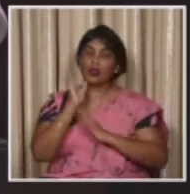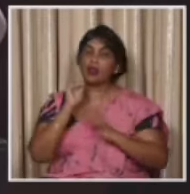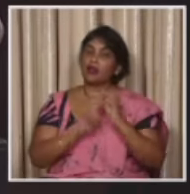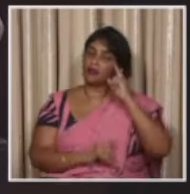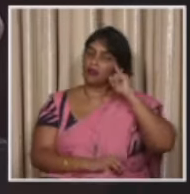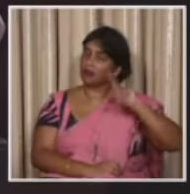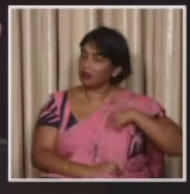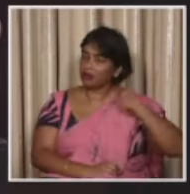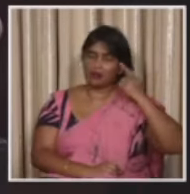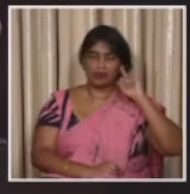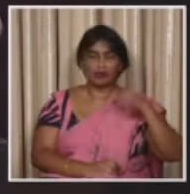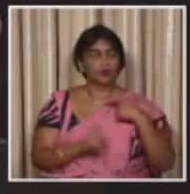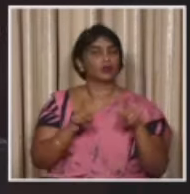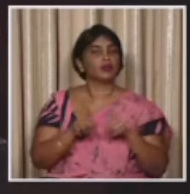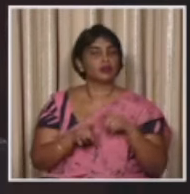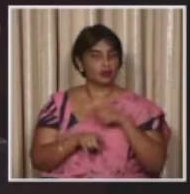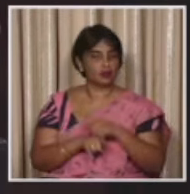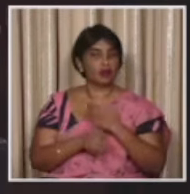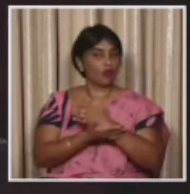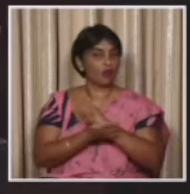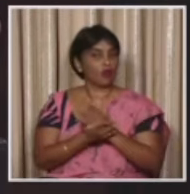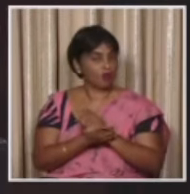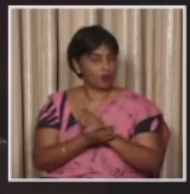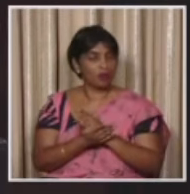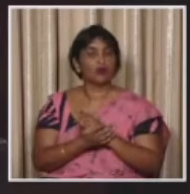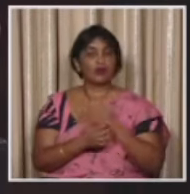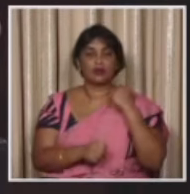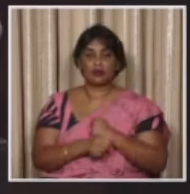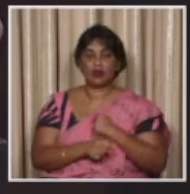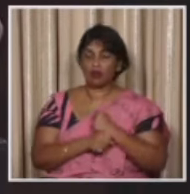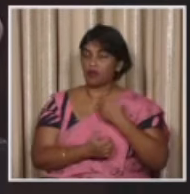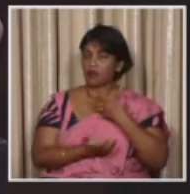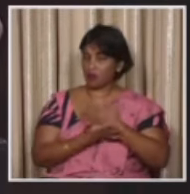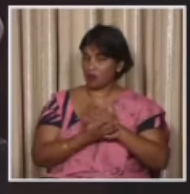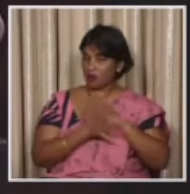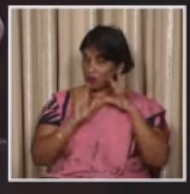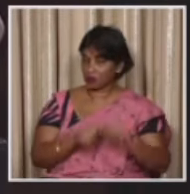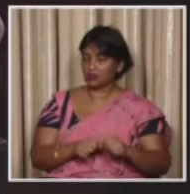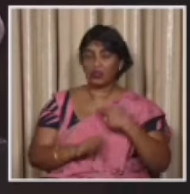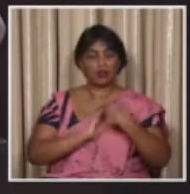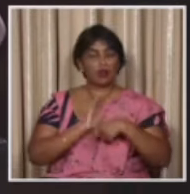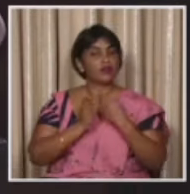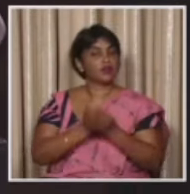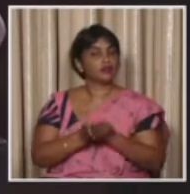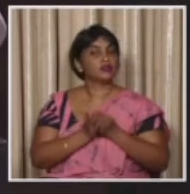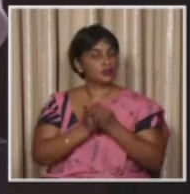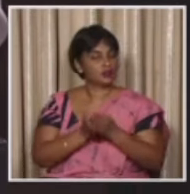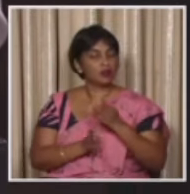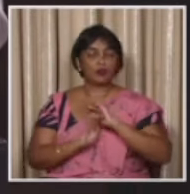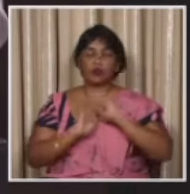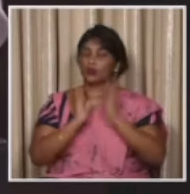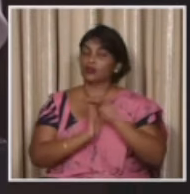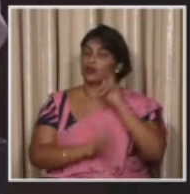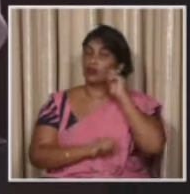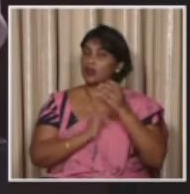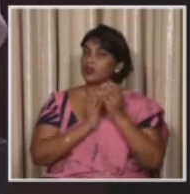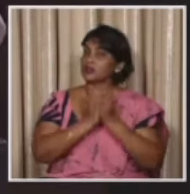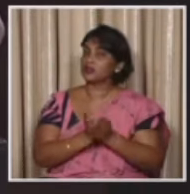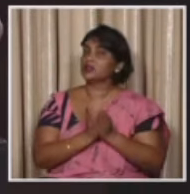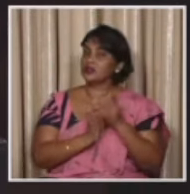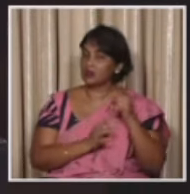ඕන ඕන විදිහට මේ කොටස්, රාජ්‍ය කොටස්, රටේ සම්පත්, පොදු ජනතාවගේ